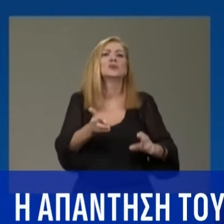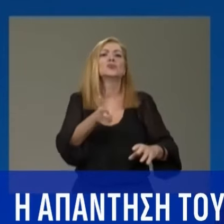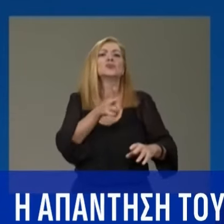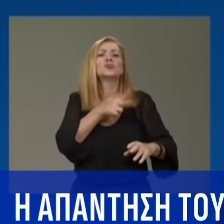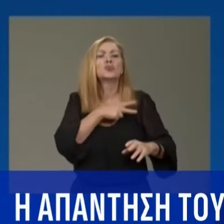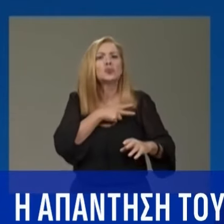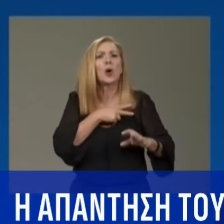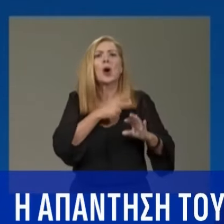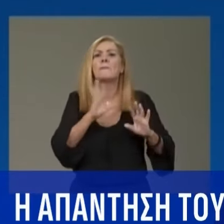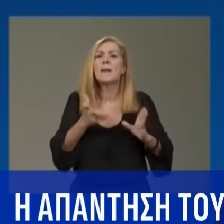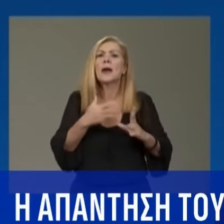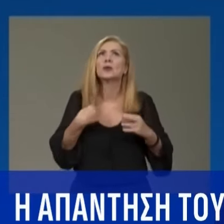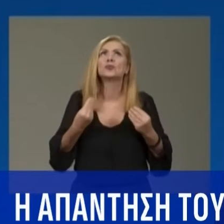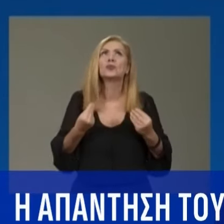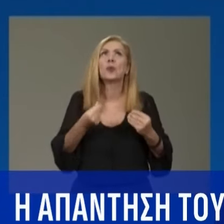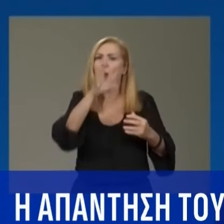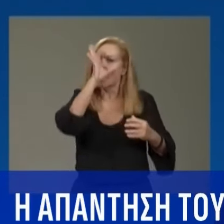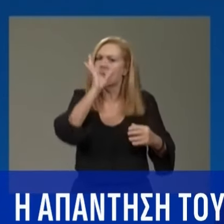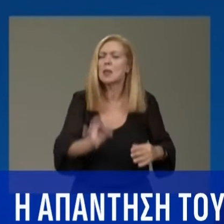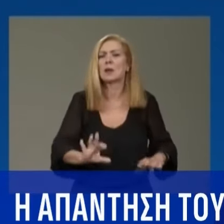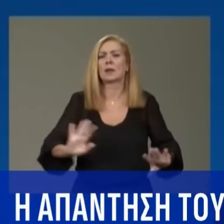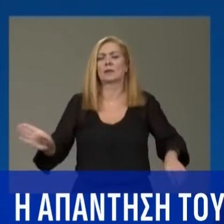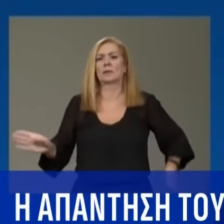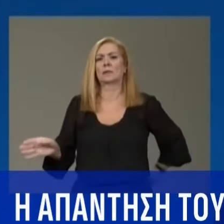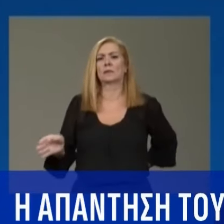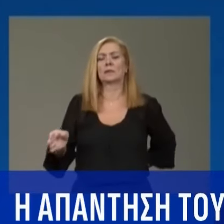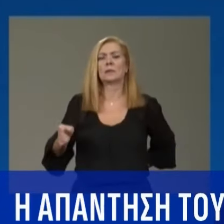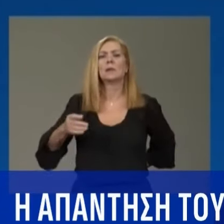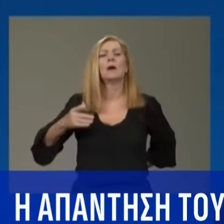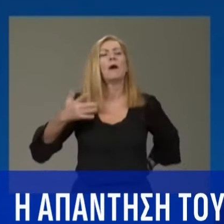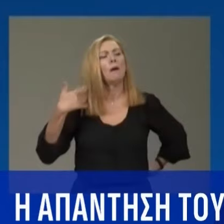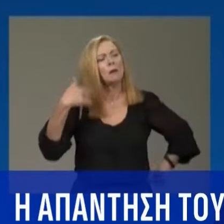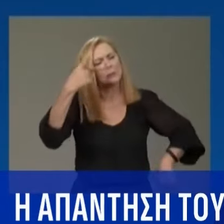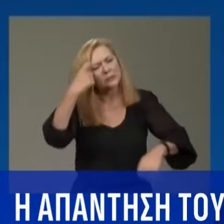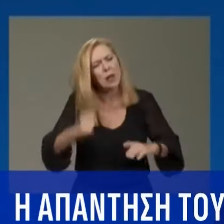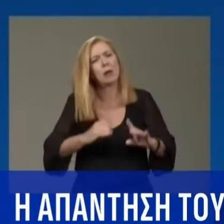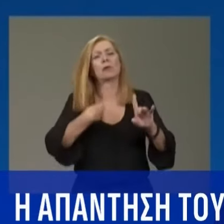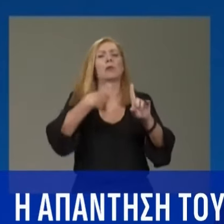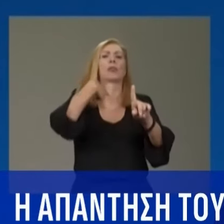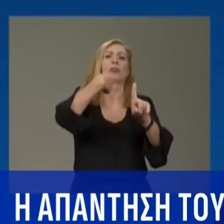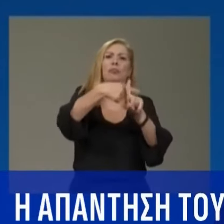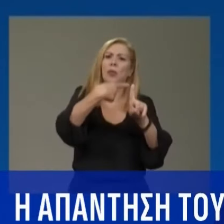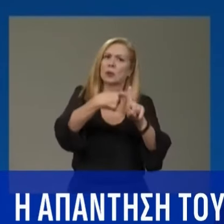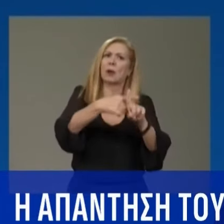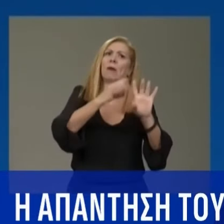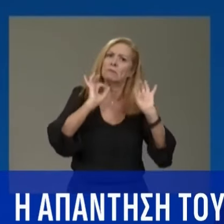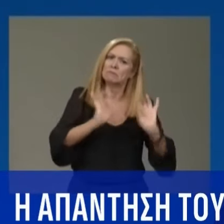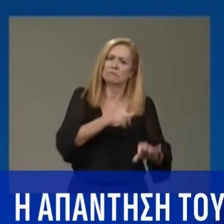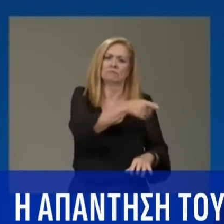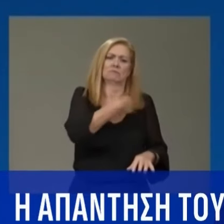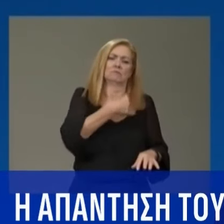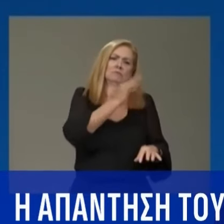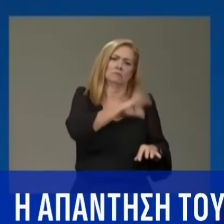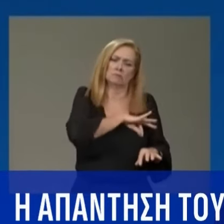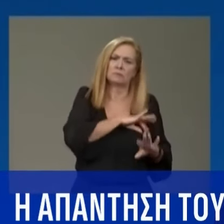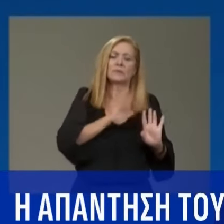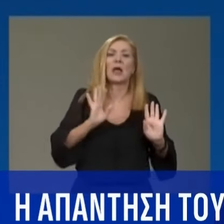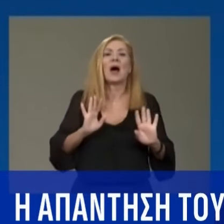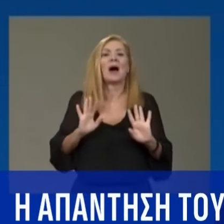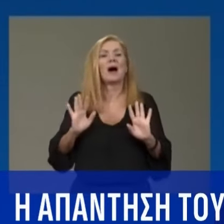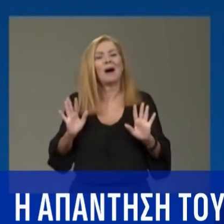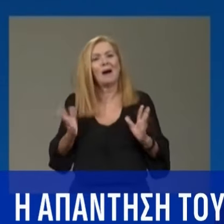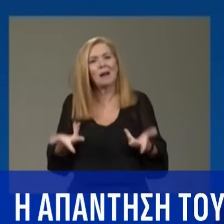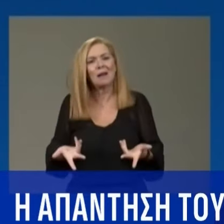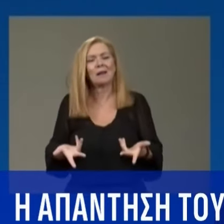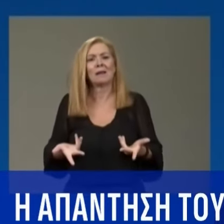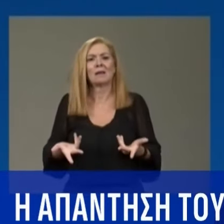με ρεαλισμό, κρατώντας τα θετικά, τα οποία νομίζω ότι είναι σημαντικά. Το γεγονός ότι δεν